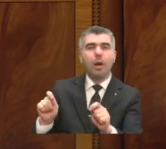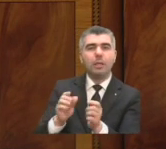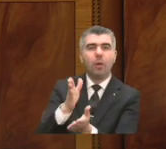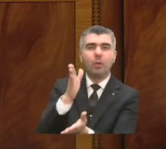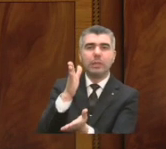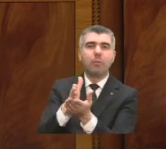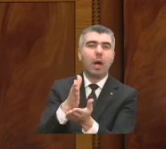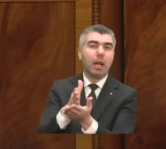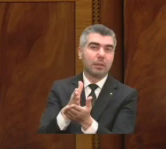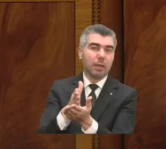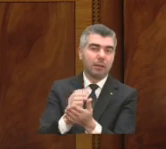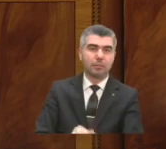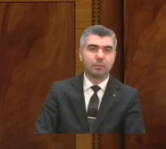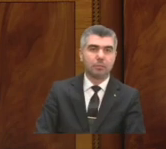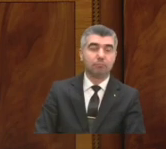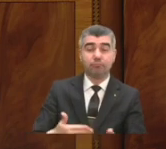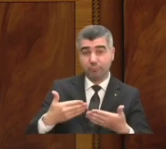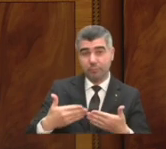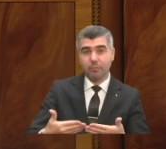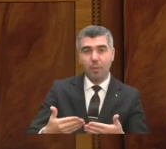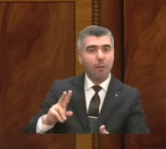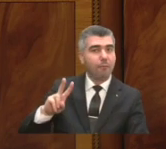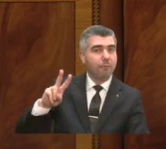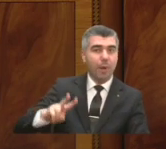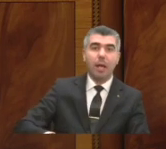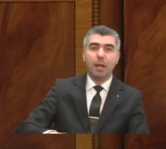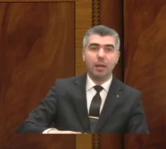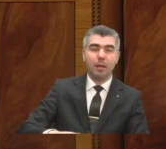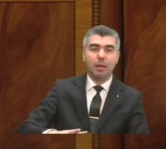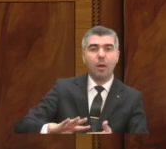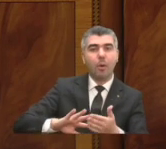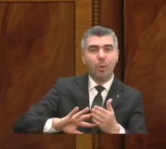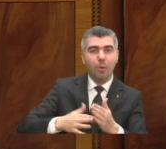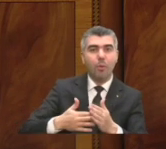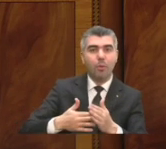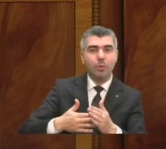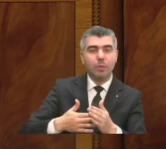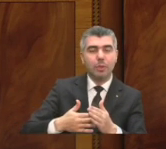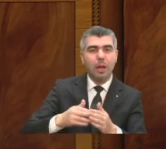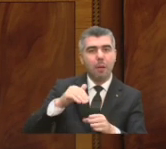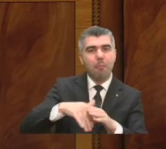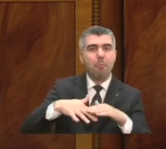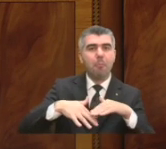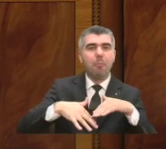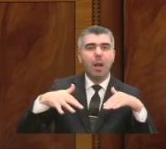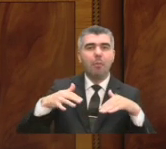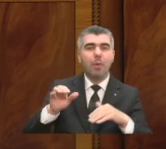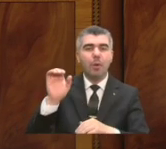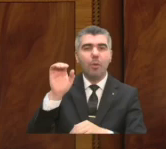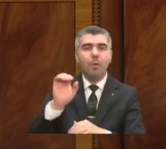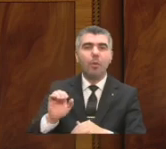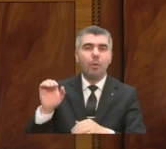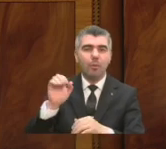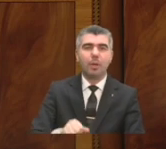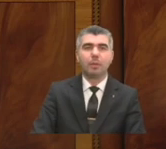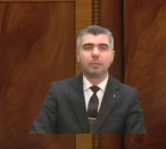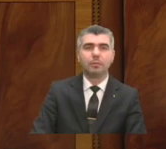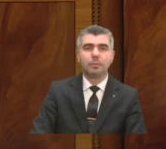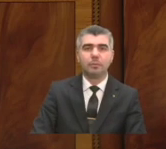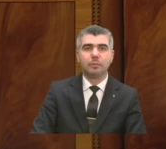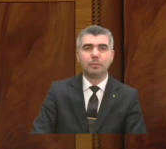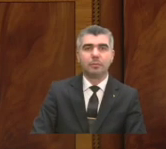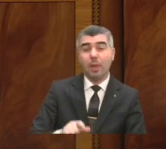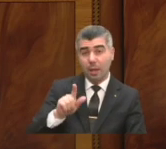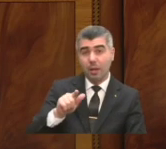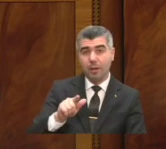والديمقراطية. وهذه هي الحقيقة التي قفز عليها البرلمان الأوروبي، وكأننا به